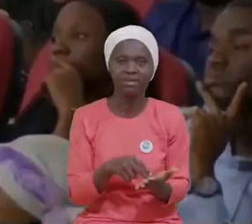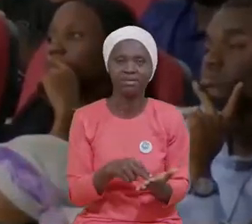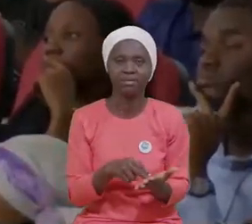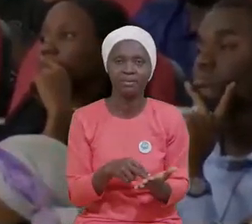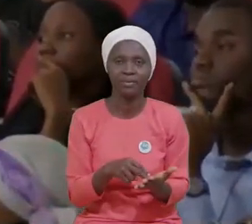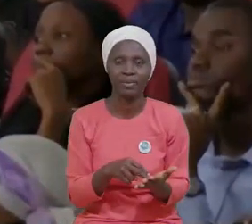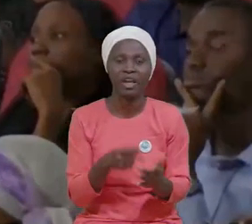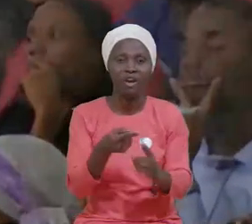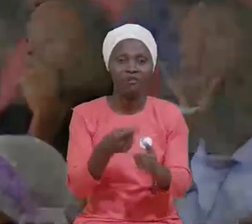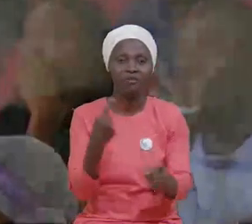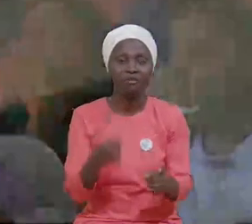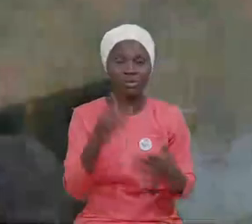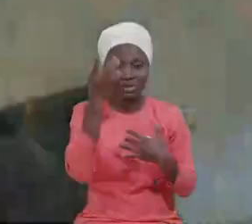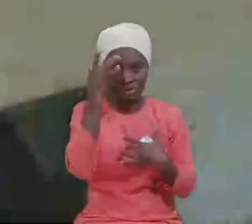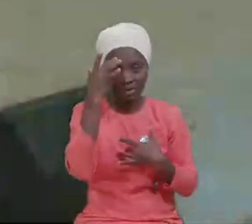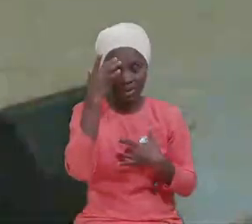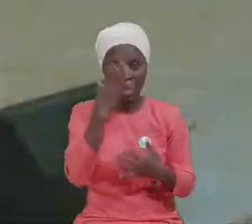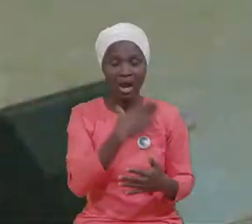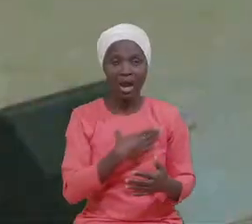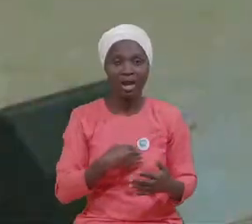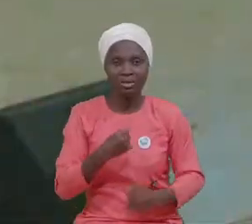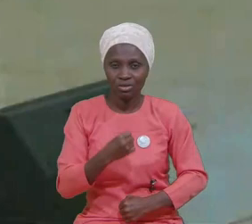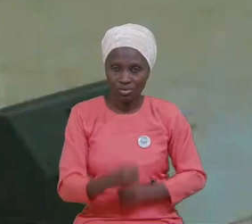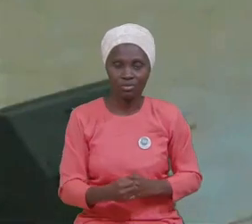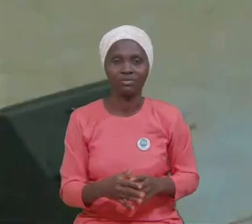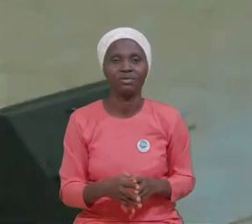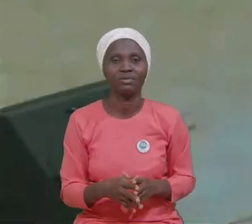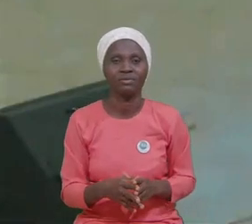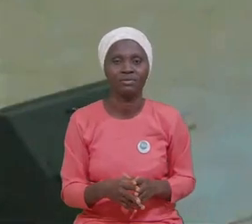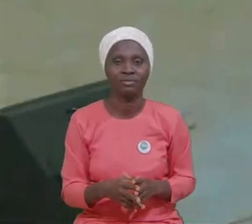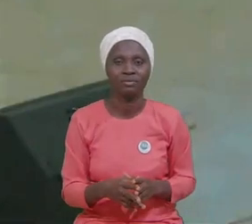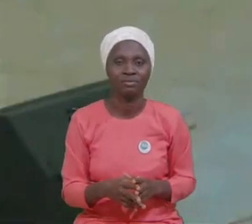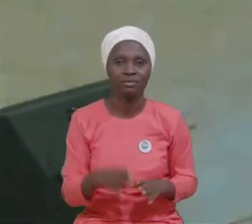Lève-toi. Se lever de la maladie et de la souffrance